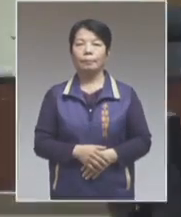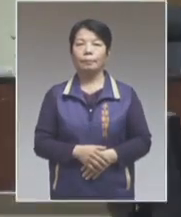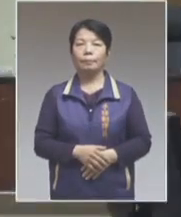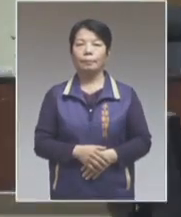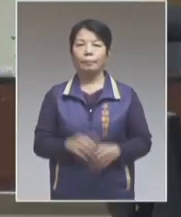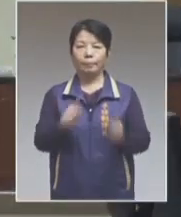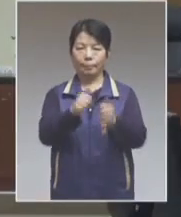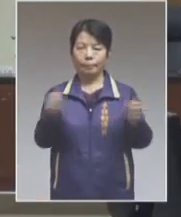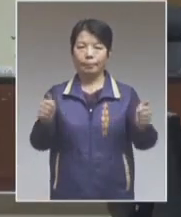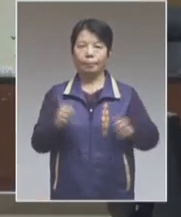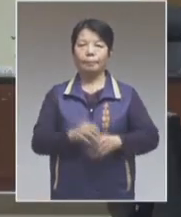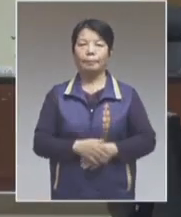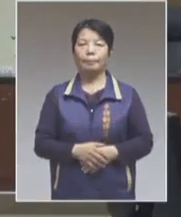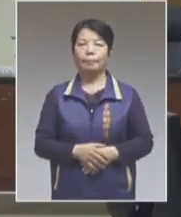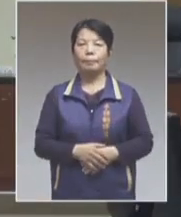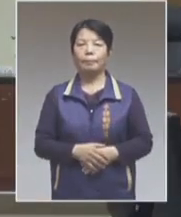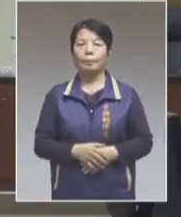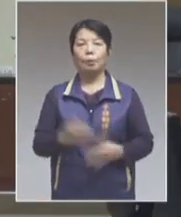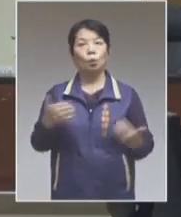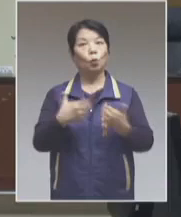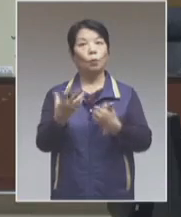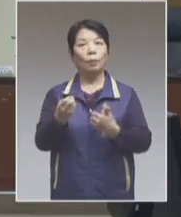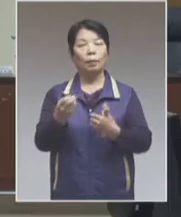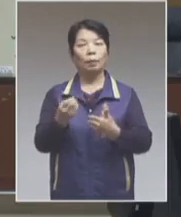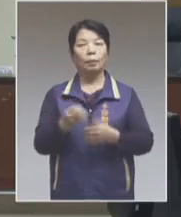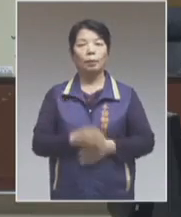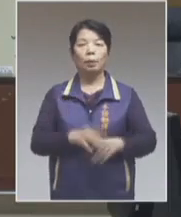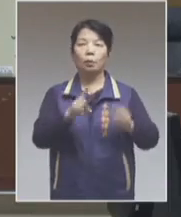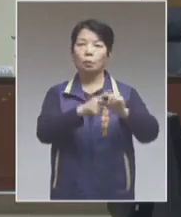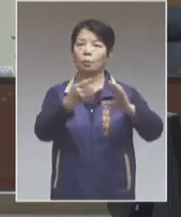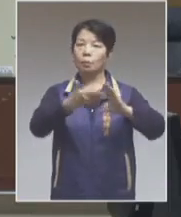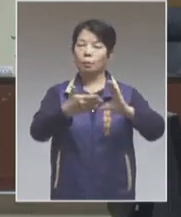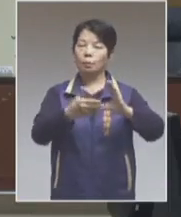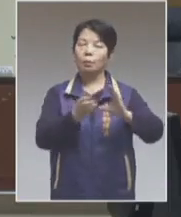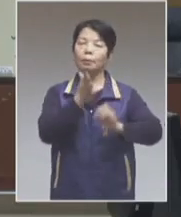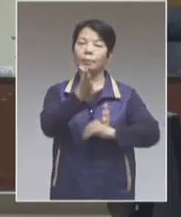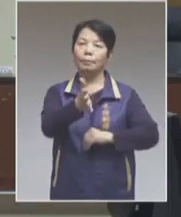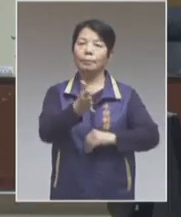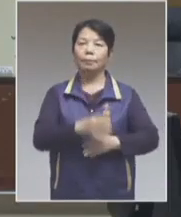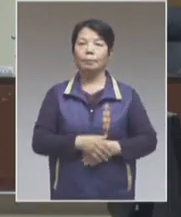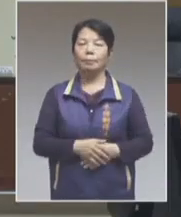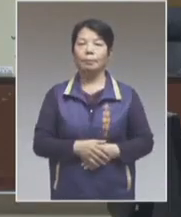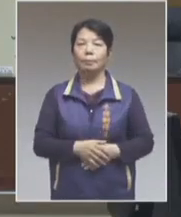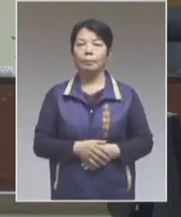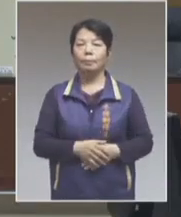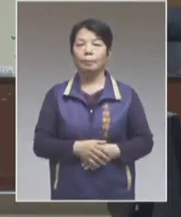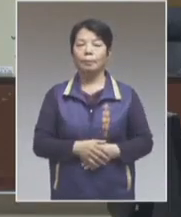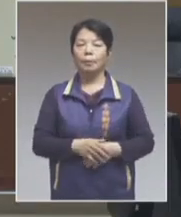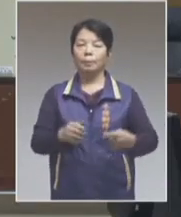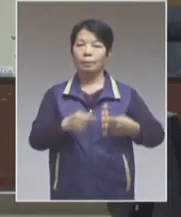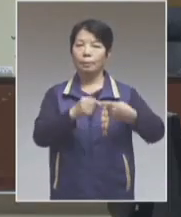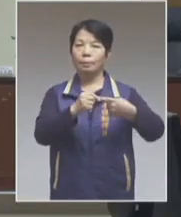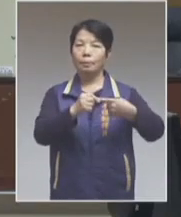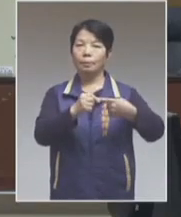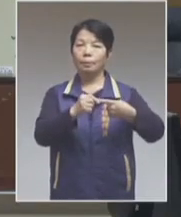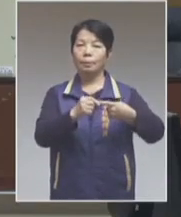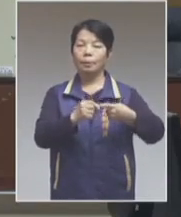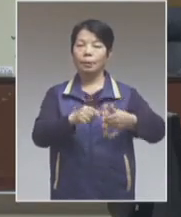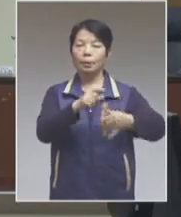好，谢谢。 好，如果没有提问的话，那中视这边有提问哈。那第一个问题是，